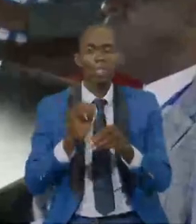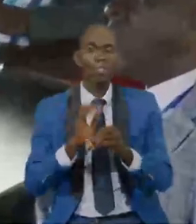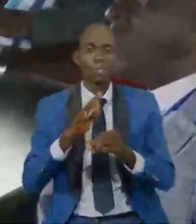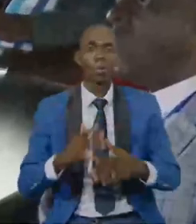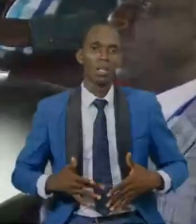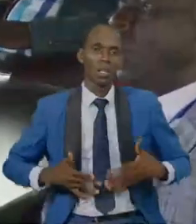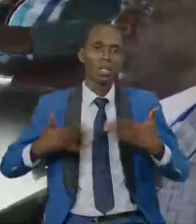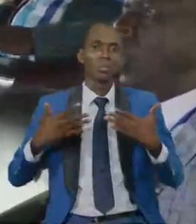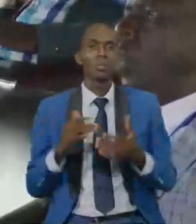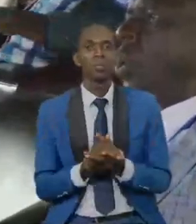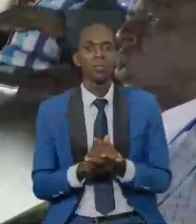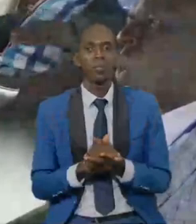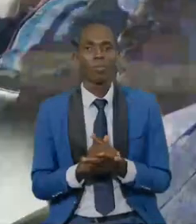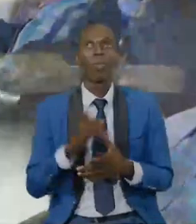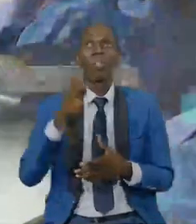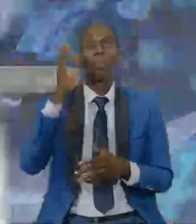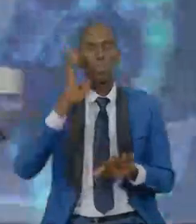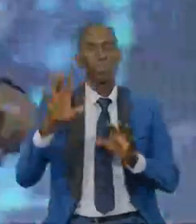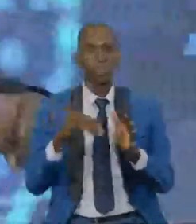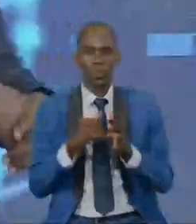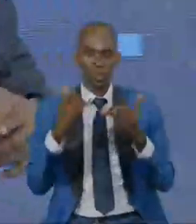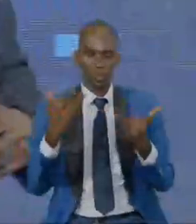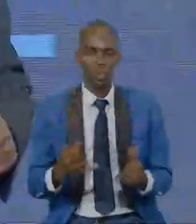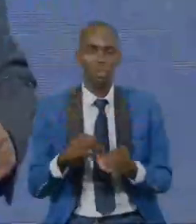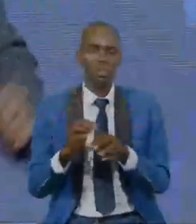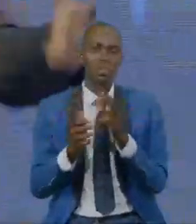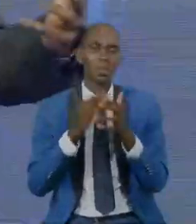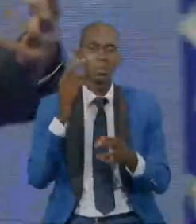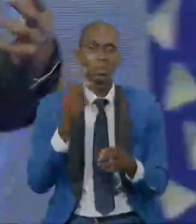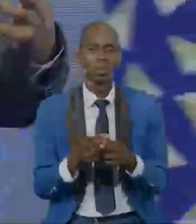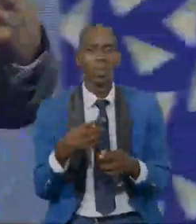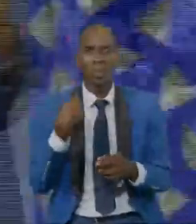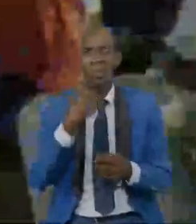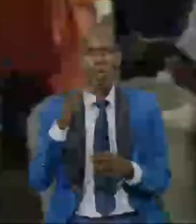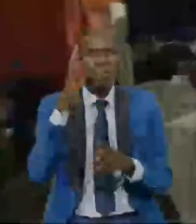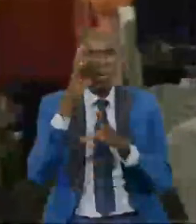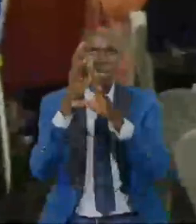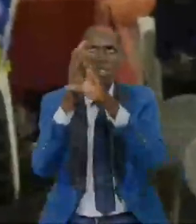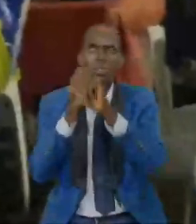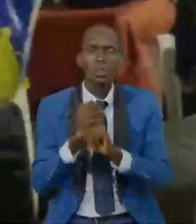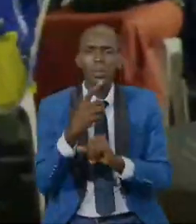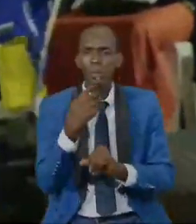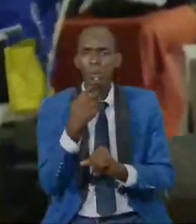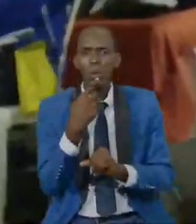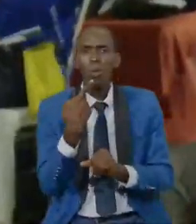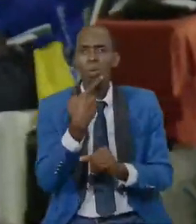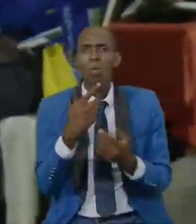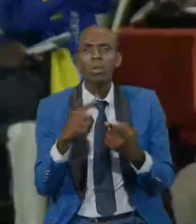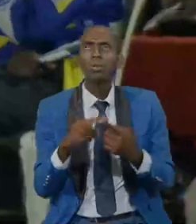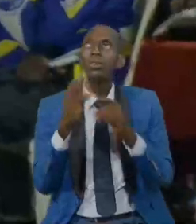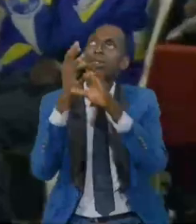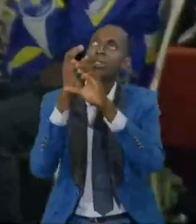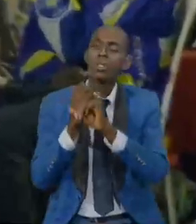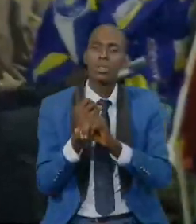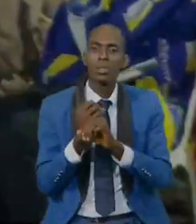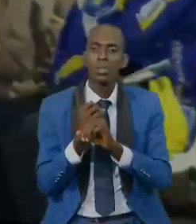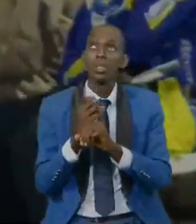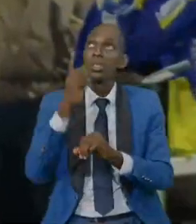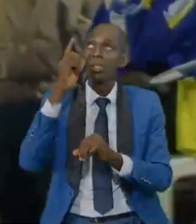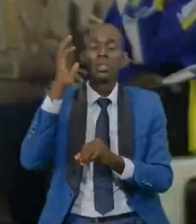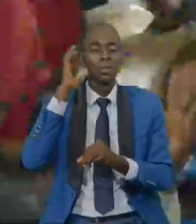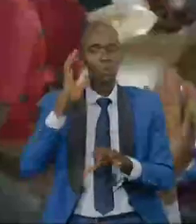vie. He's going to do it now. Le Seigneur le fera maintenant. Who is going to receive? Qui va recevoir? I said he's going to do it. Je dis, il va le